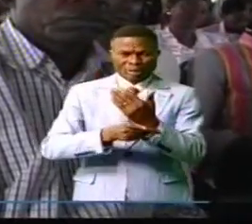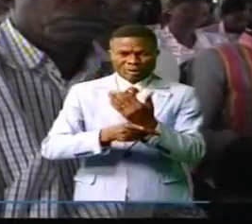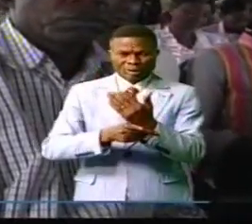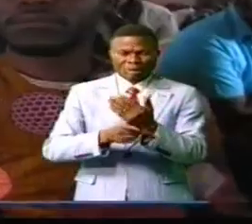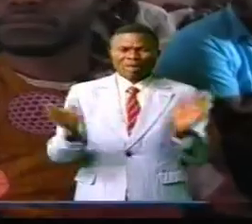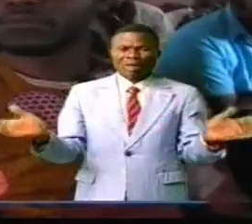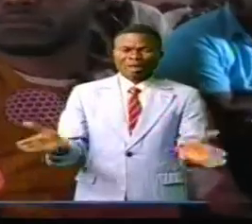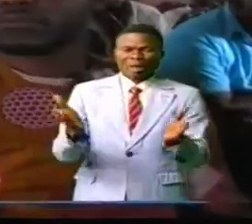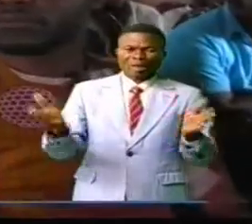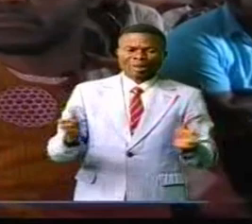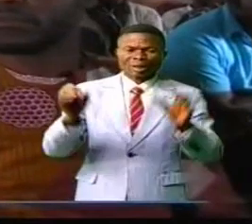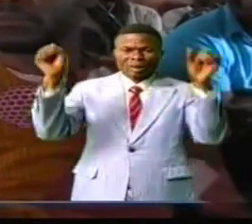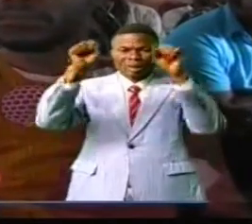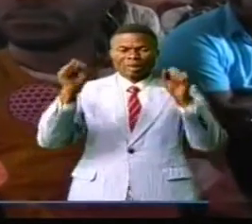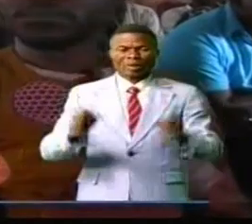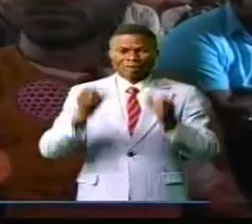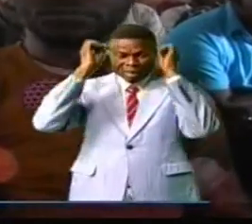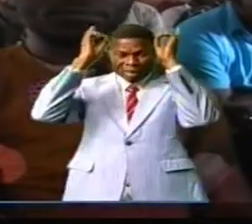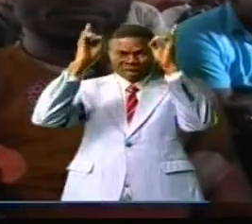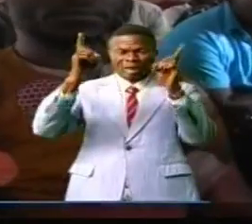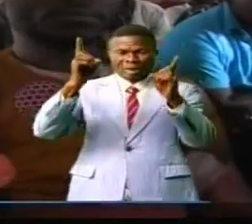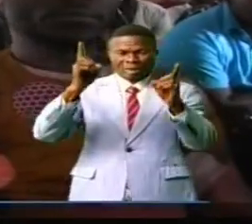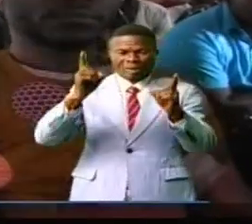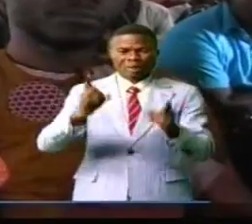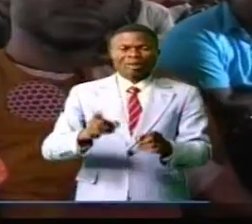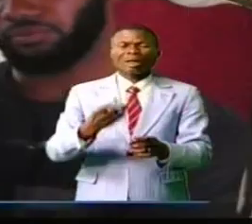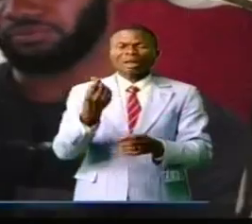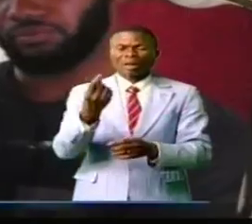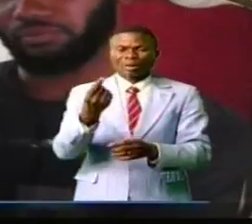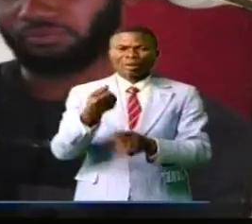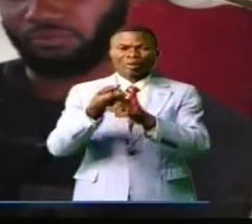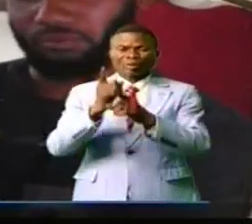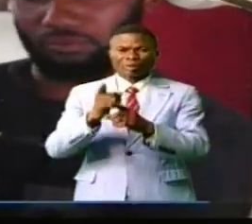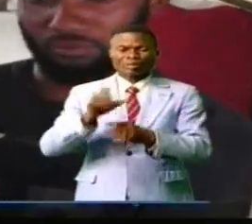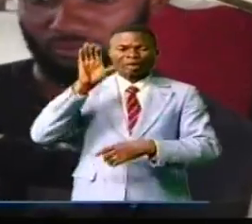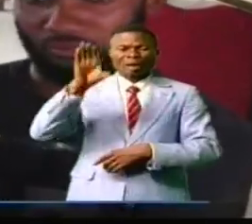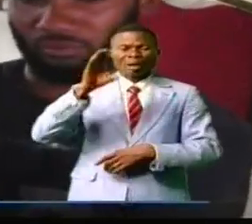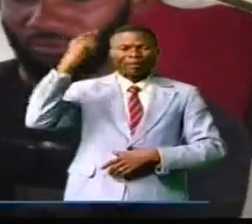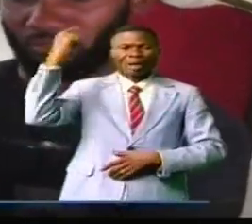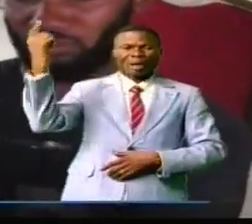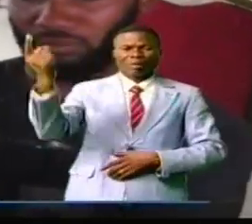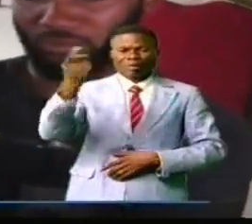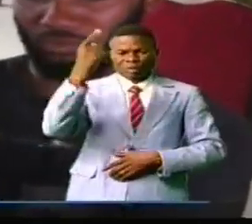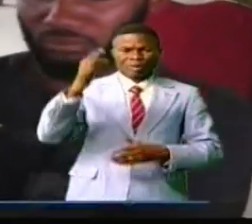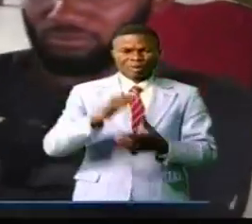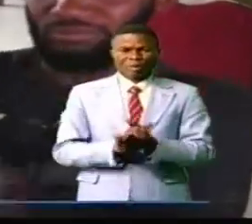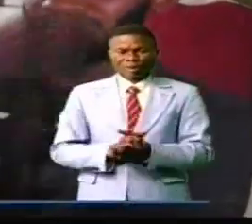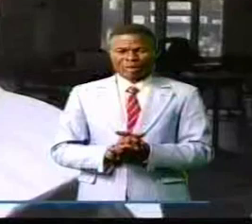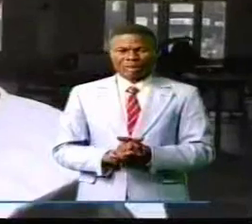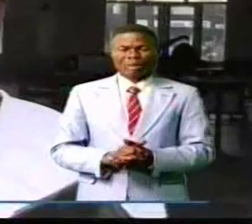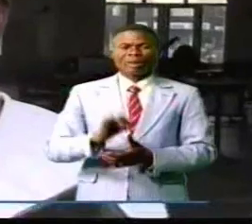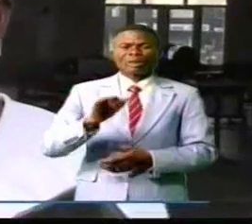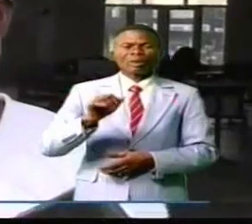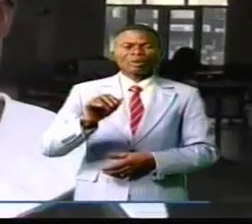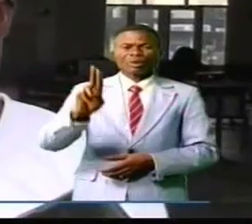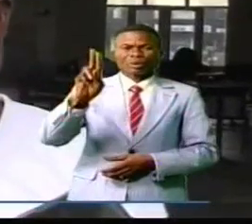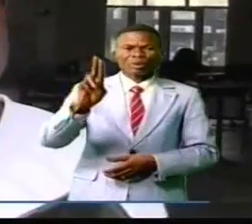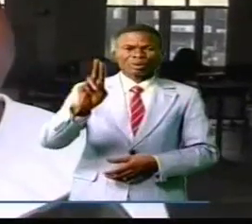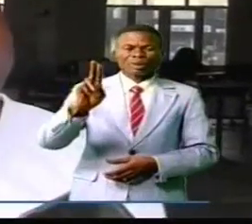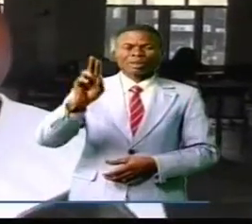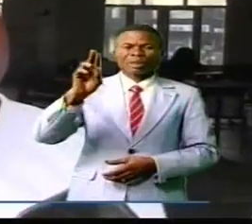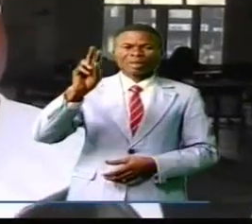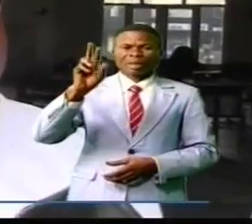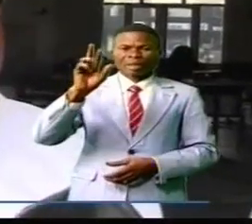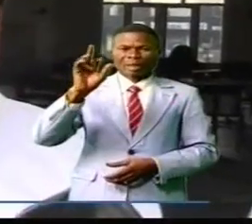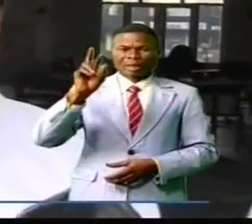de renforcement du système éducatif perse financé par la Banque mondiale. UNFPA est venu pour nous appuyer avec